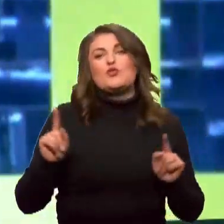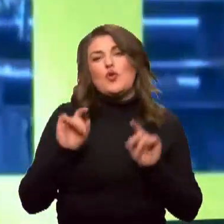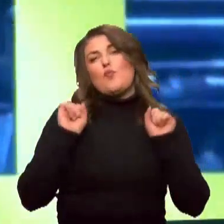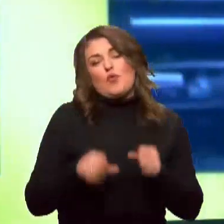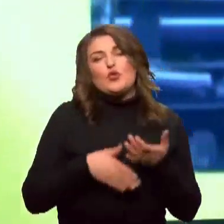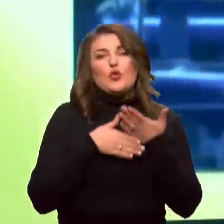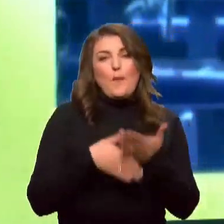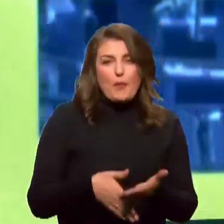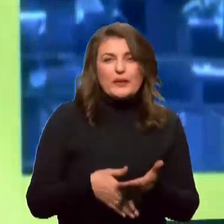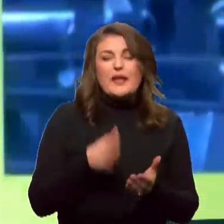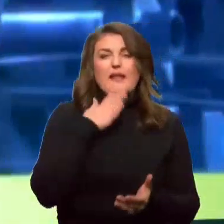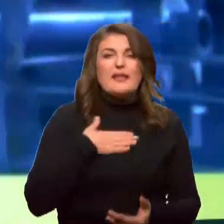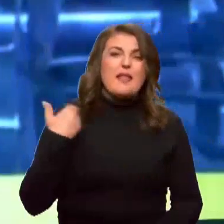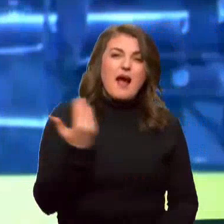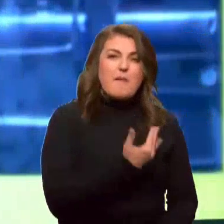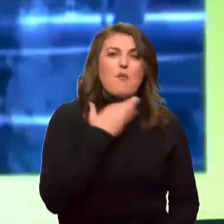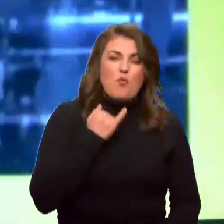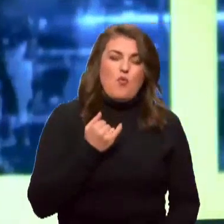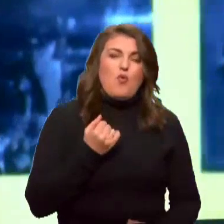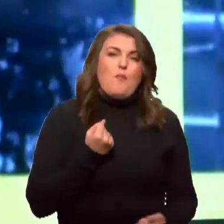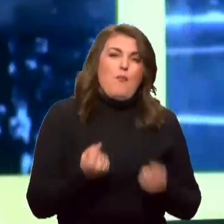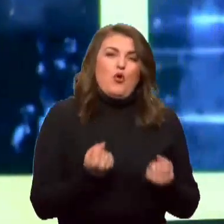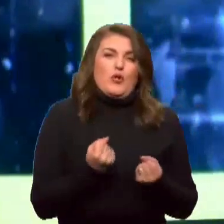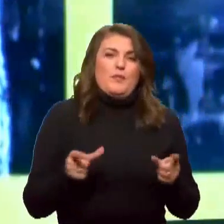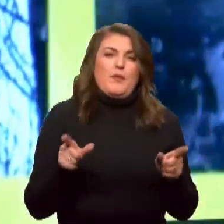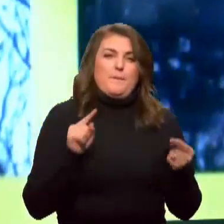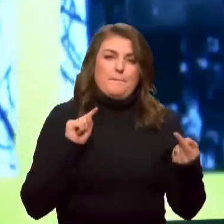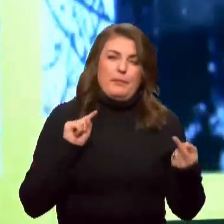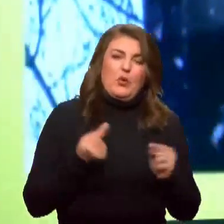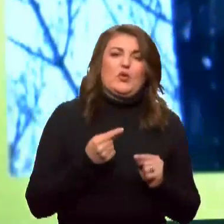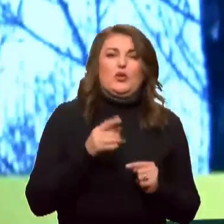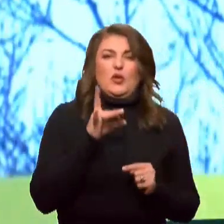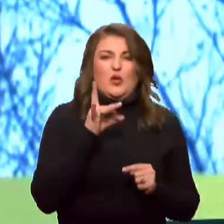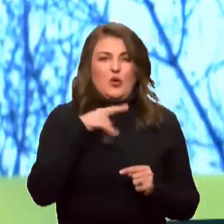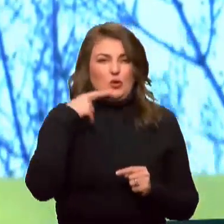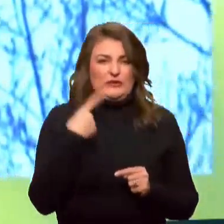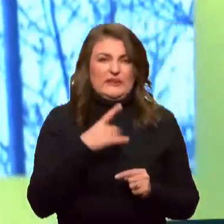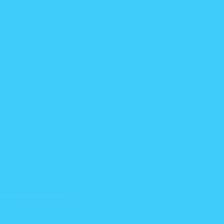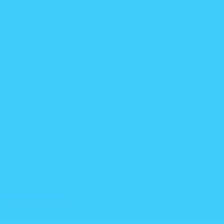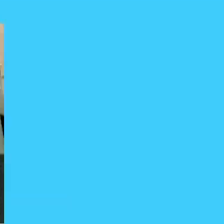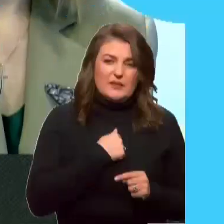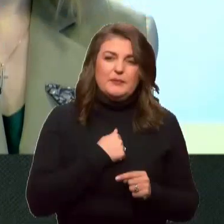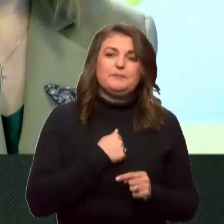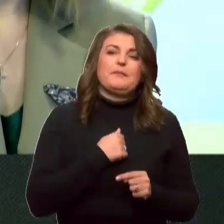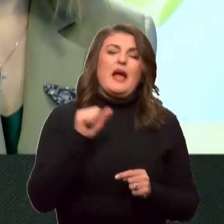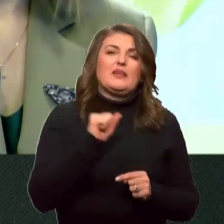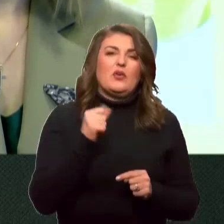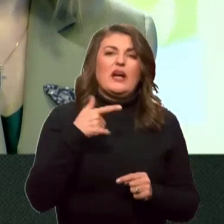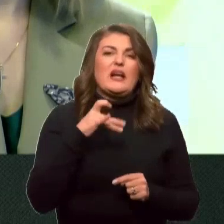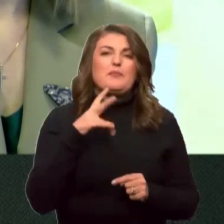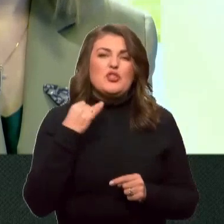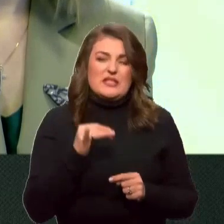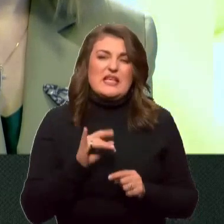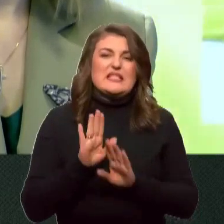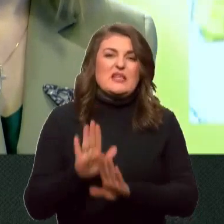може допомогти нам у боротьбі проти російської армії. Анатолій Храпчинський долучається до нашого ефіру,